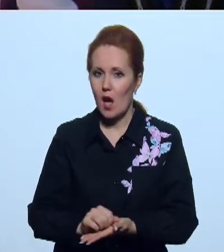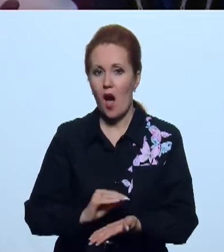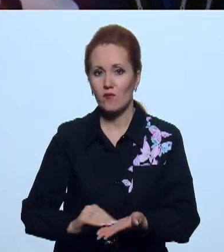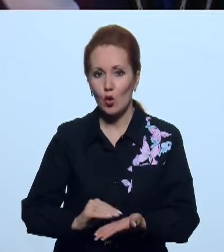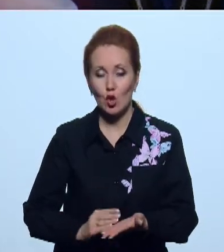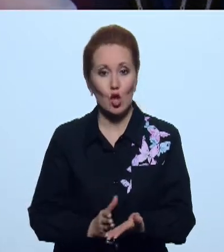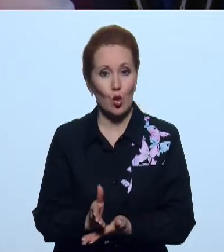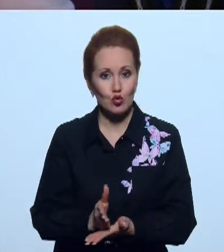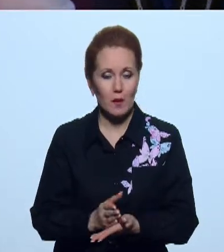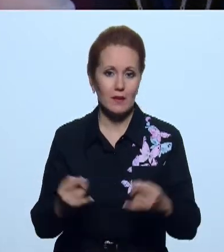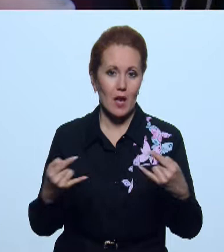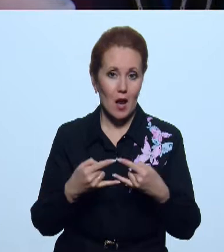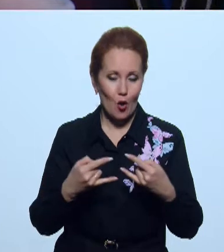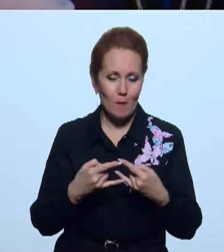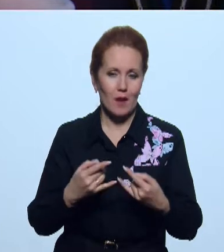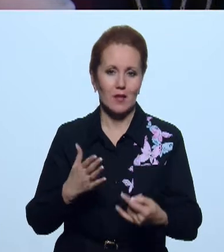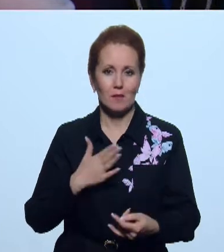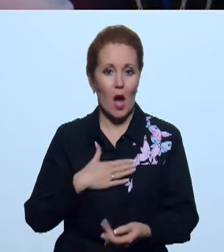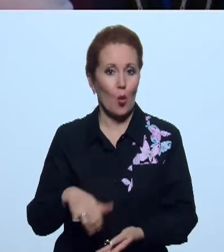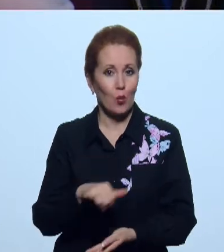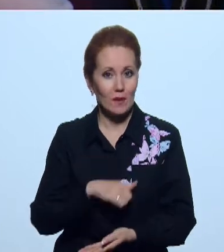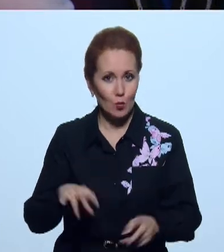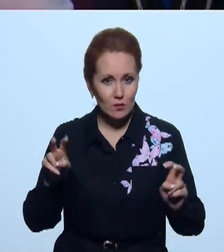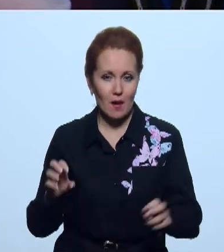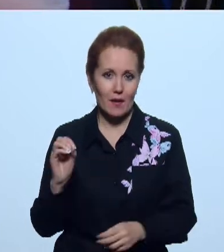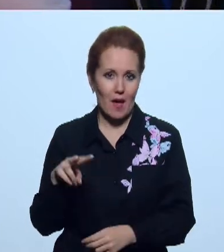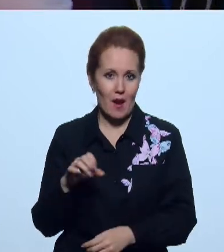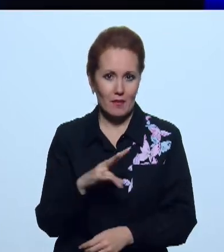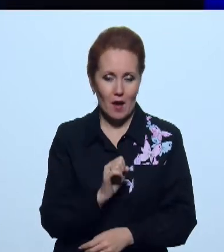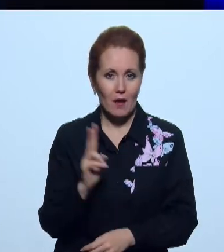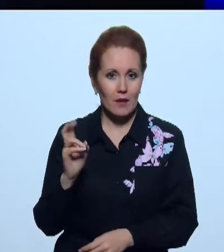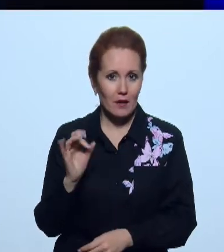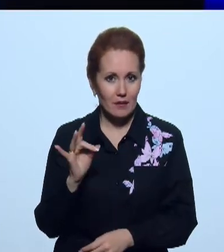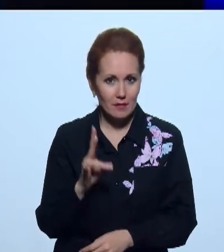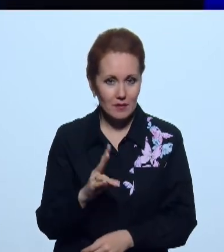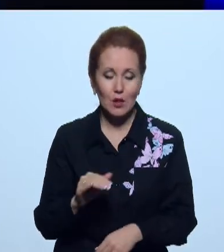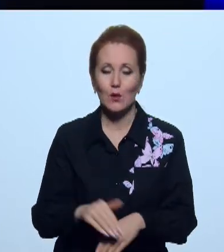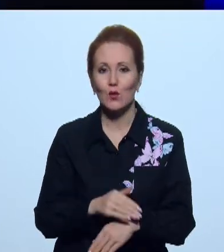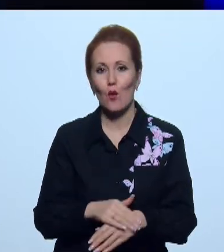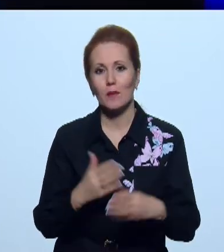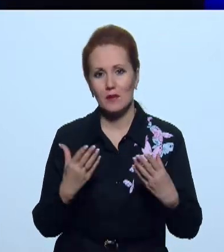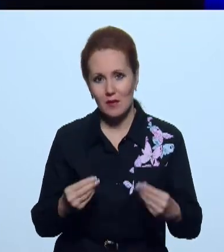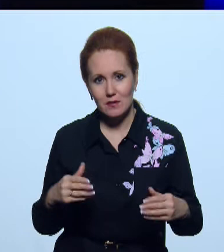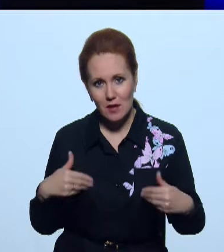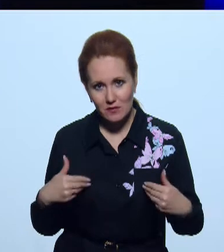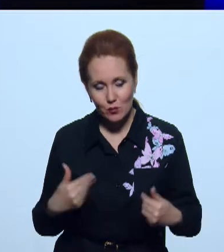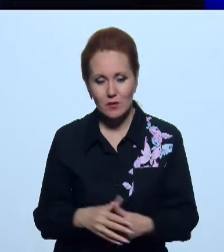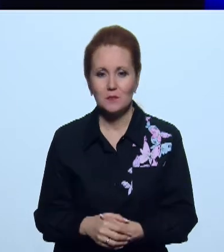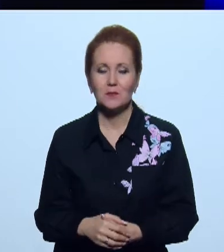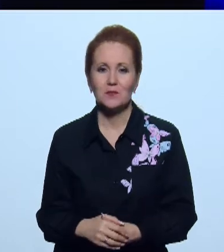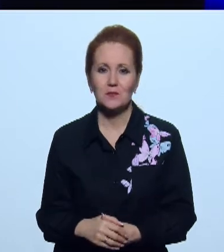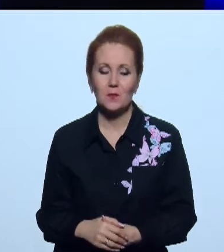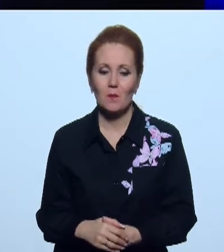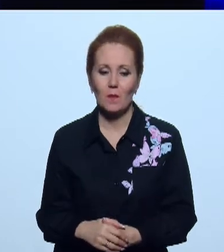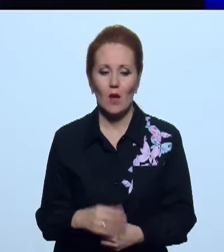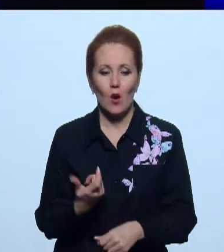службы телерадиокомпании «Моя Удмуртия» Елена Керн. Елена, добрый день! Здравствуйте, Анжела!